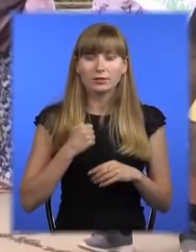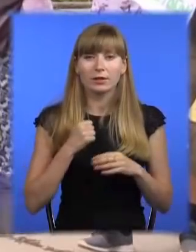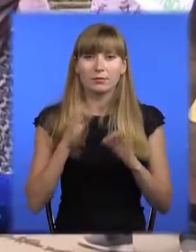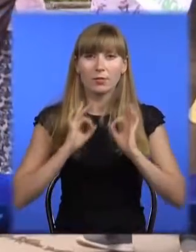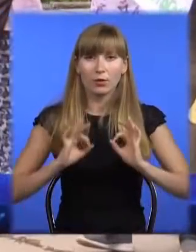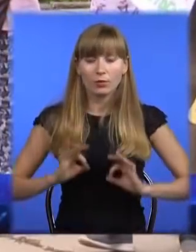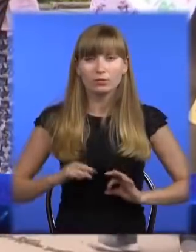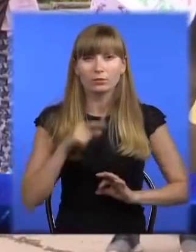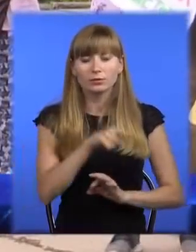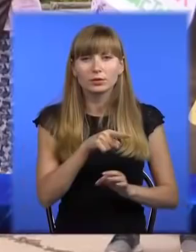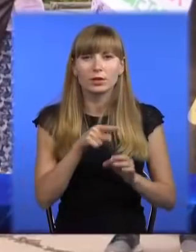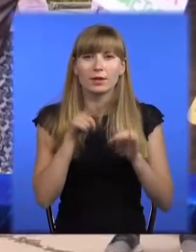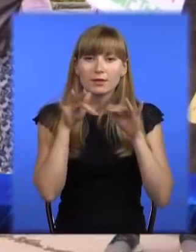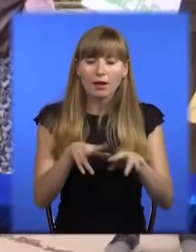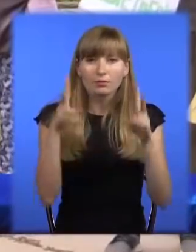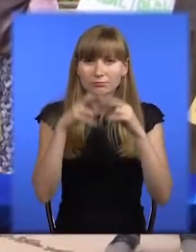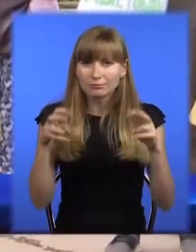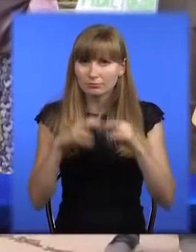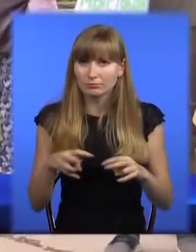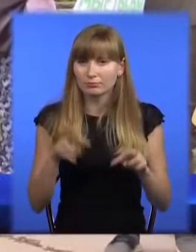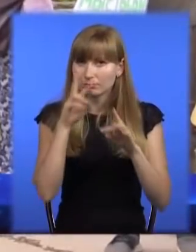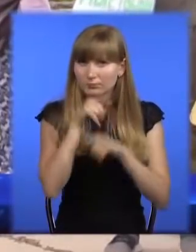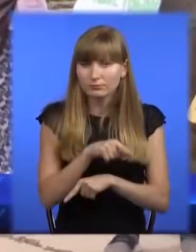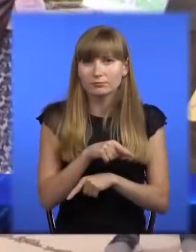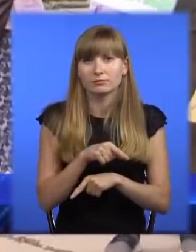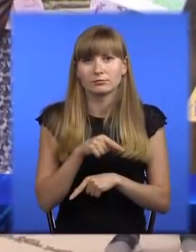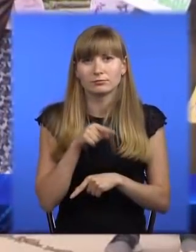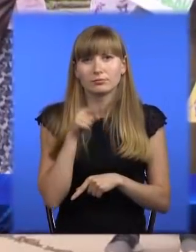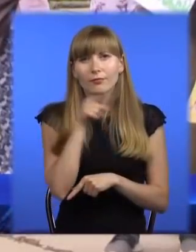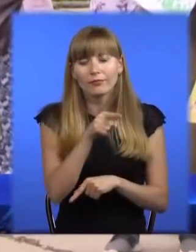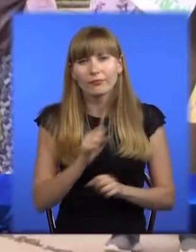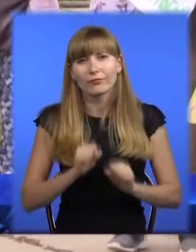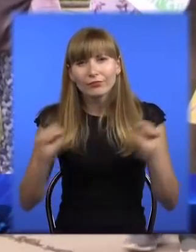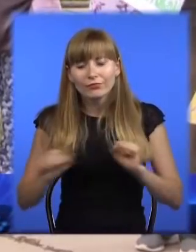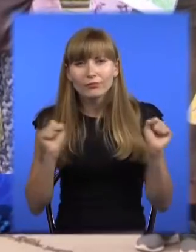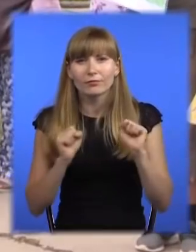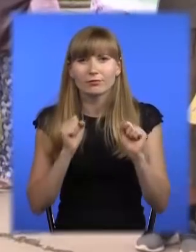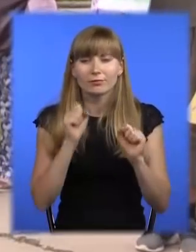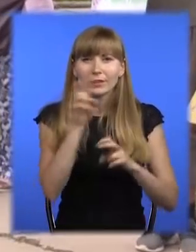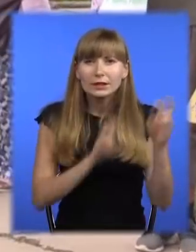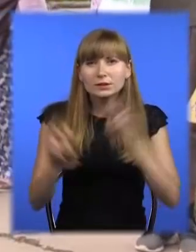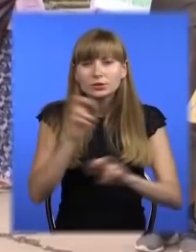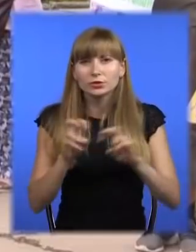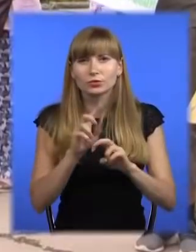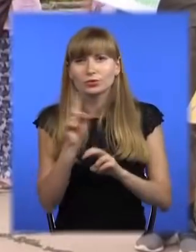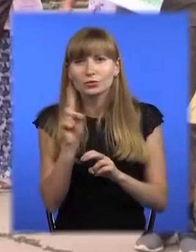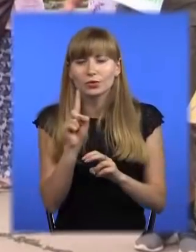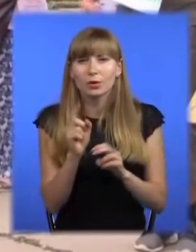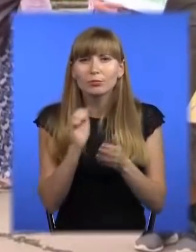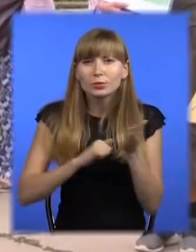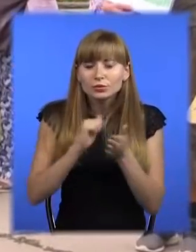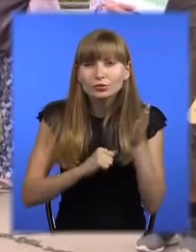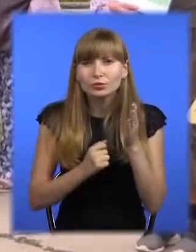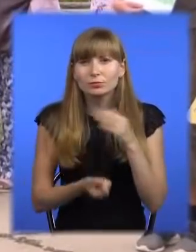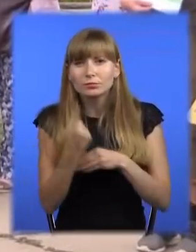Военная прокуратура немного необъективно рассматривает и расследует данное преступление. Всячески пытается создать